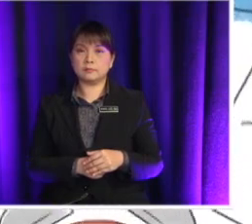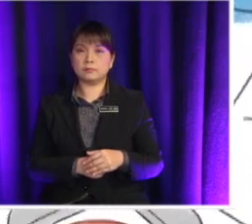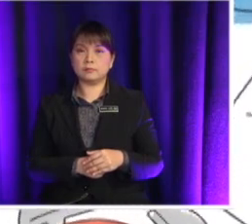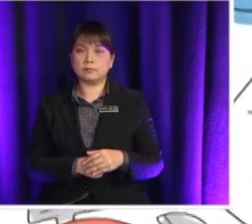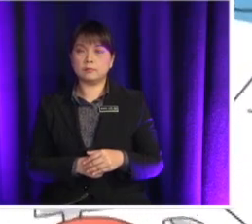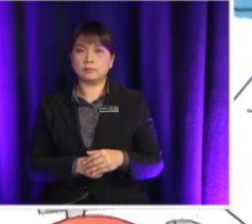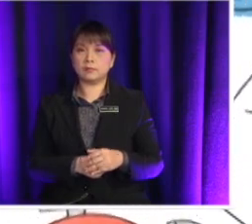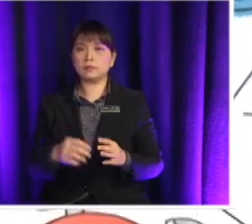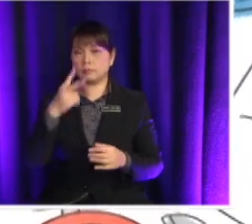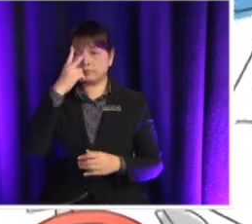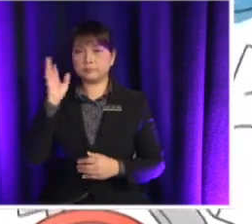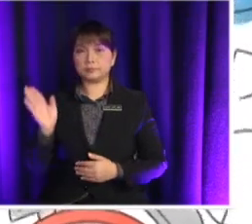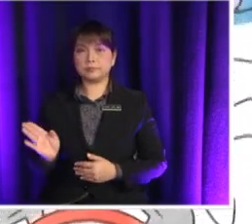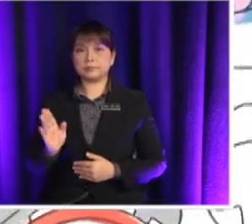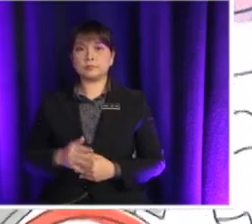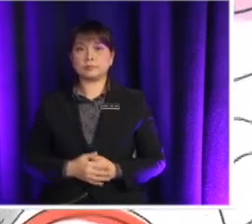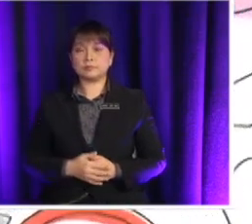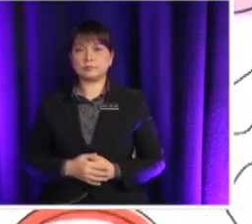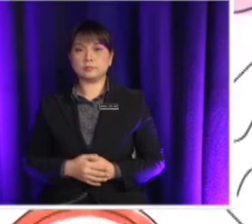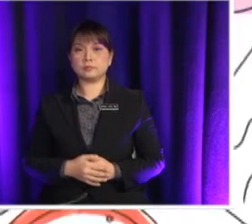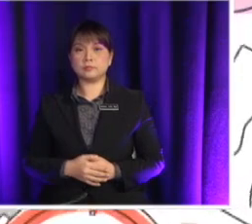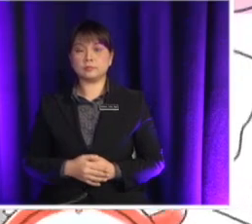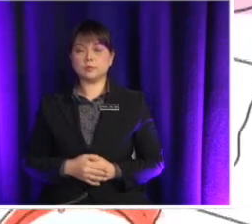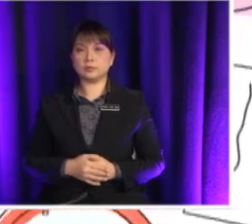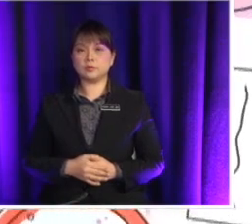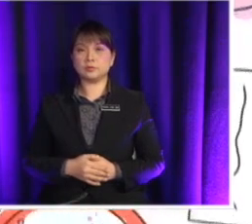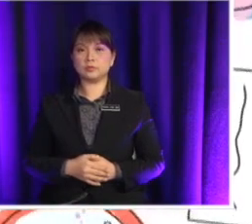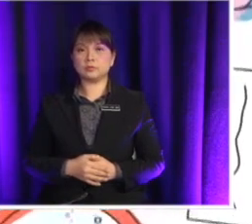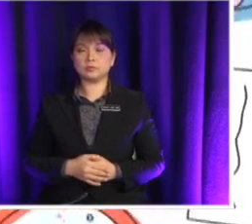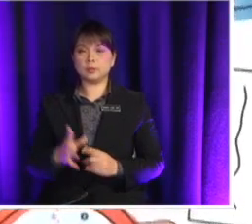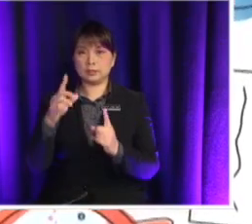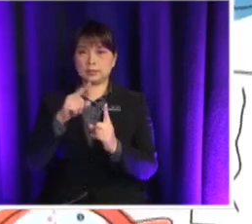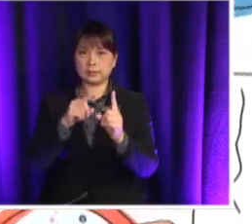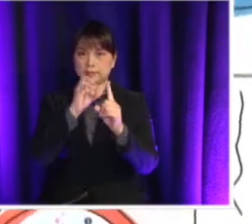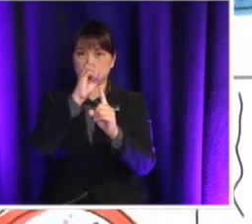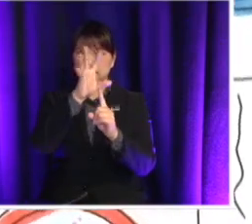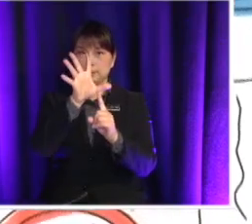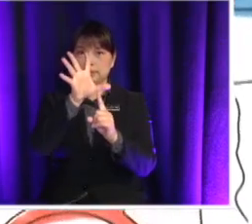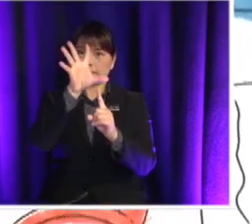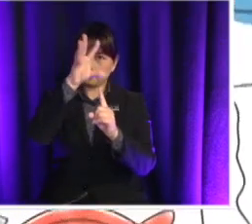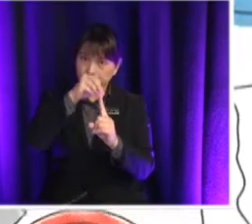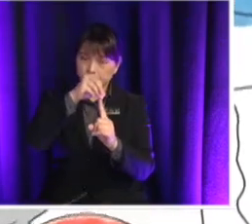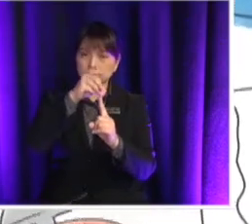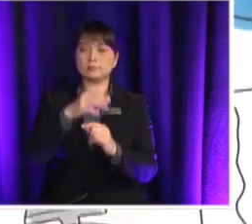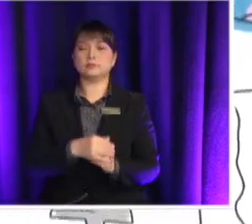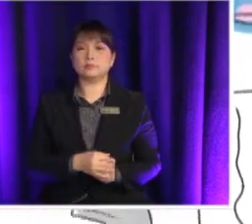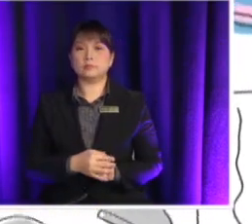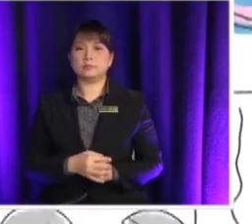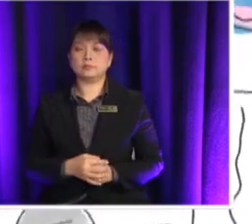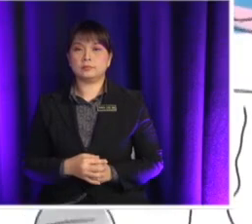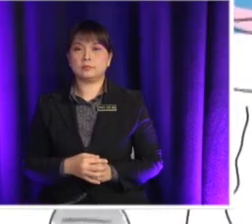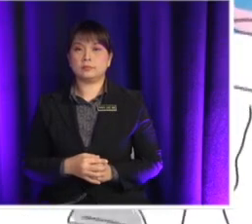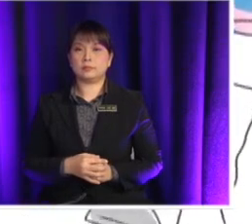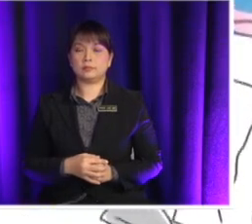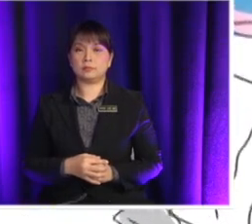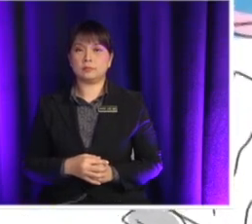terus mengalir ke sini, dia tak akan mengalir. Jadi LED ni akan padamlah sepatutnya. Dalam keadaan terang yang dia dapat cahaya terang, ADR dapat cahaya terang yang